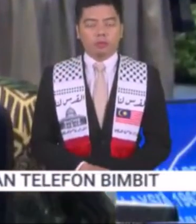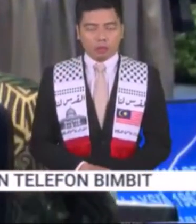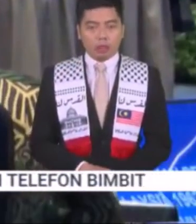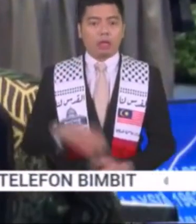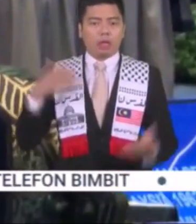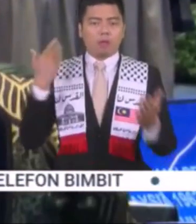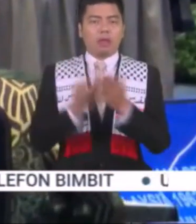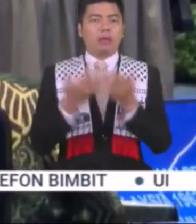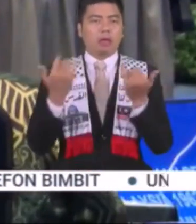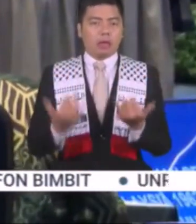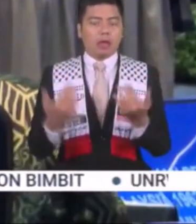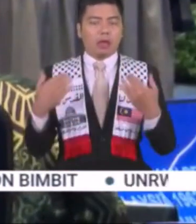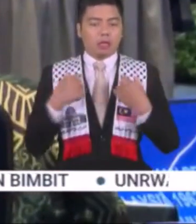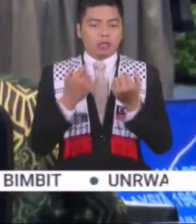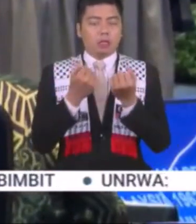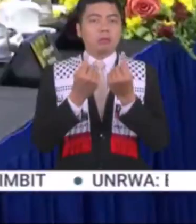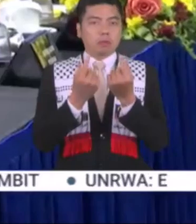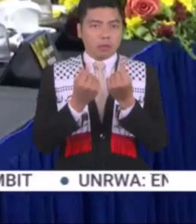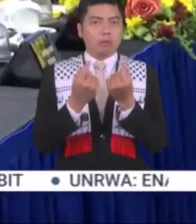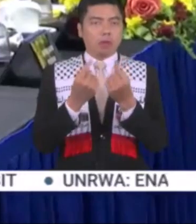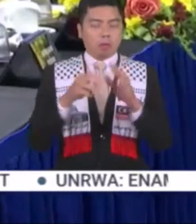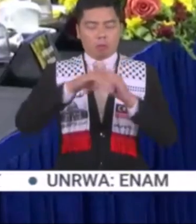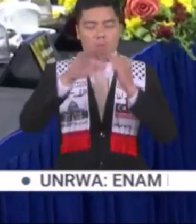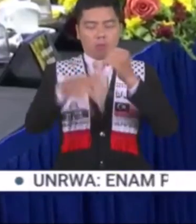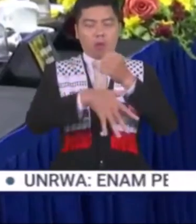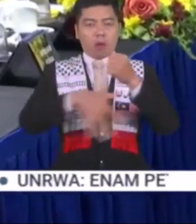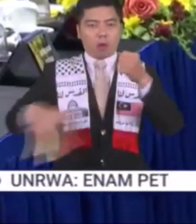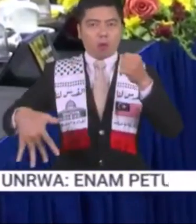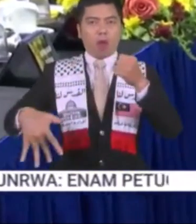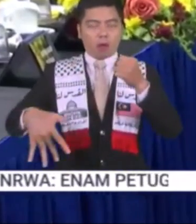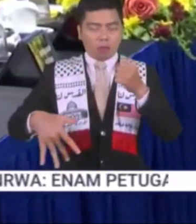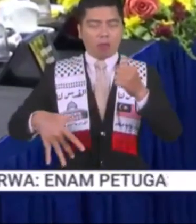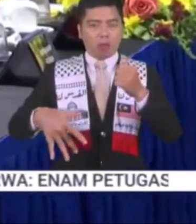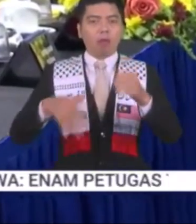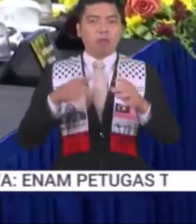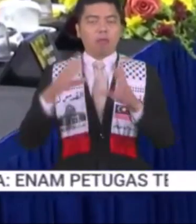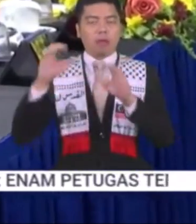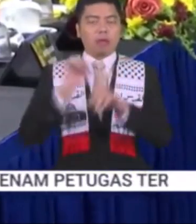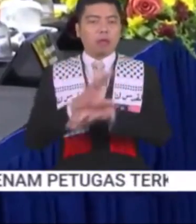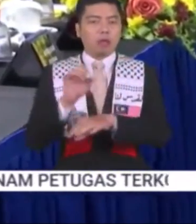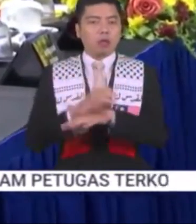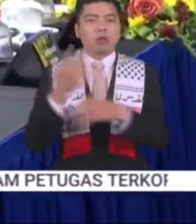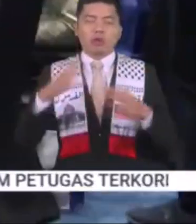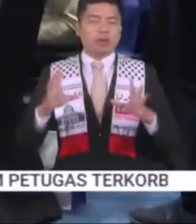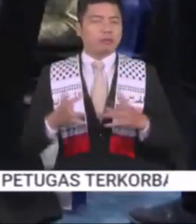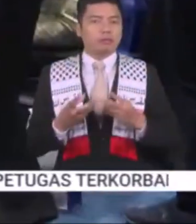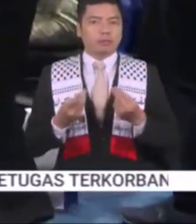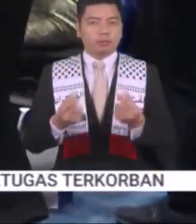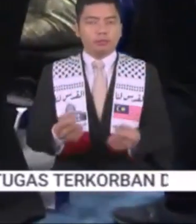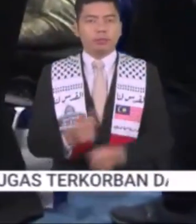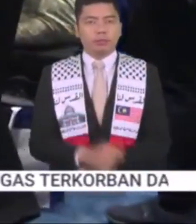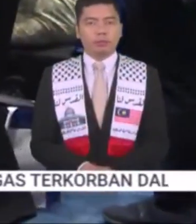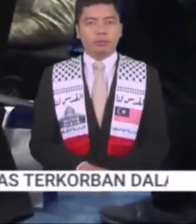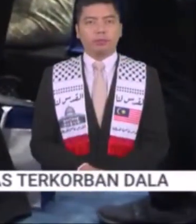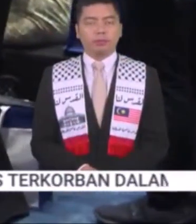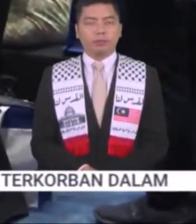Menurutnya, sehingga kini terdapat 11 tuntutan di bawah platform rundingan MA63 telah diselesaikan.